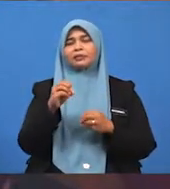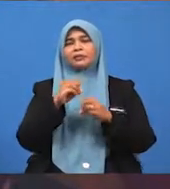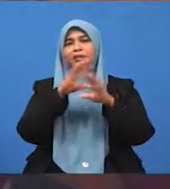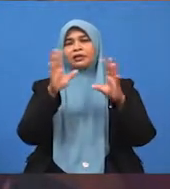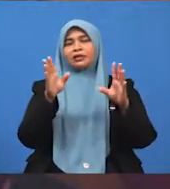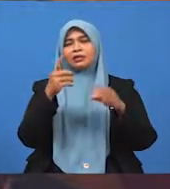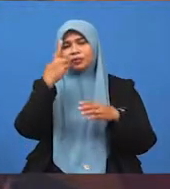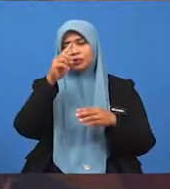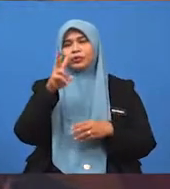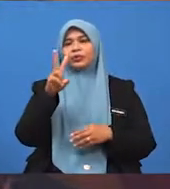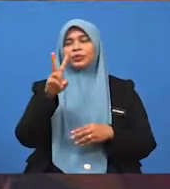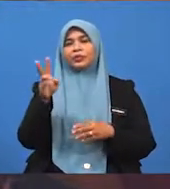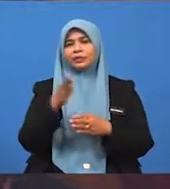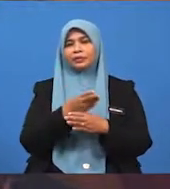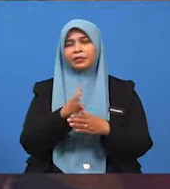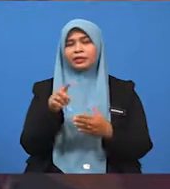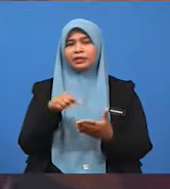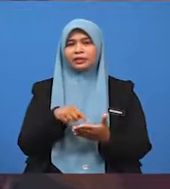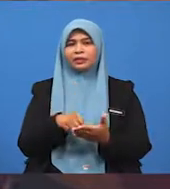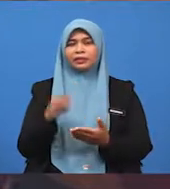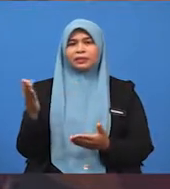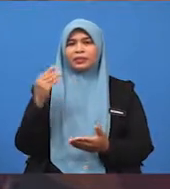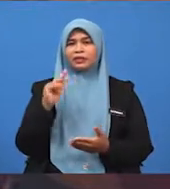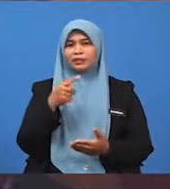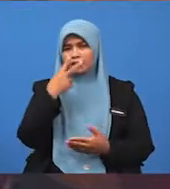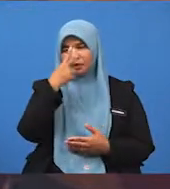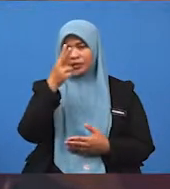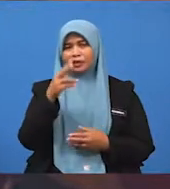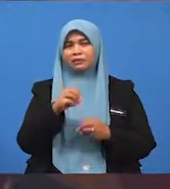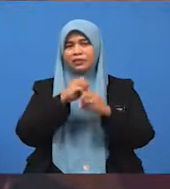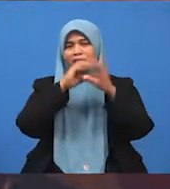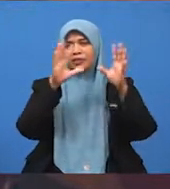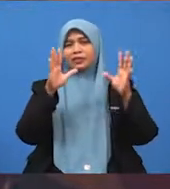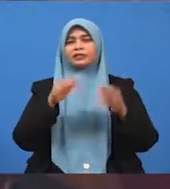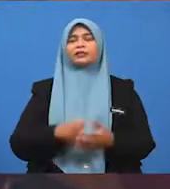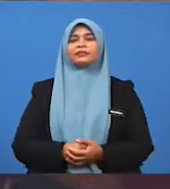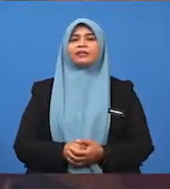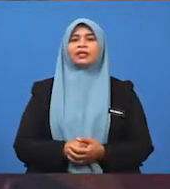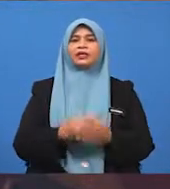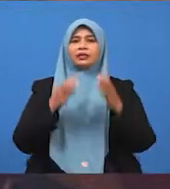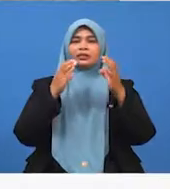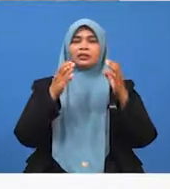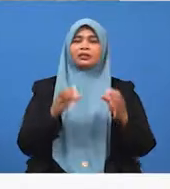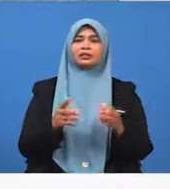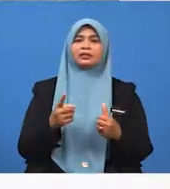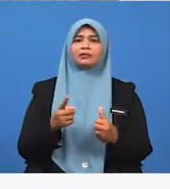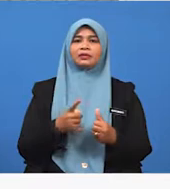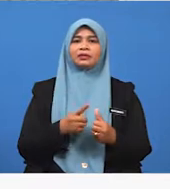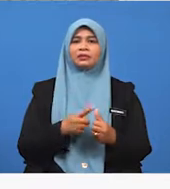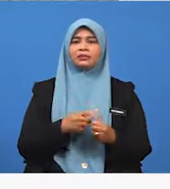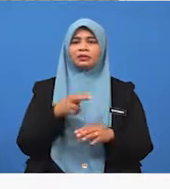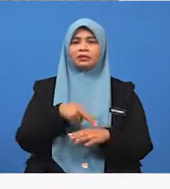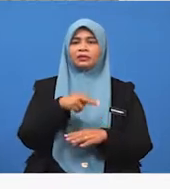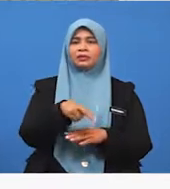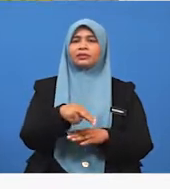Apakah penerangan bagi kedua-dua bahagian ini? Mari kita lihat penjelasannya.